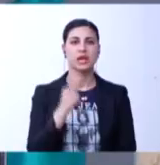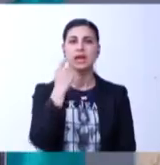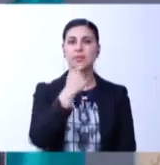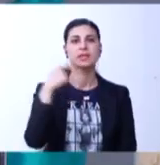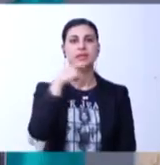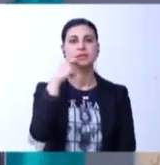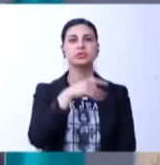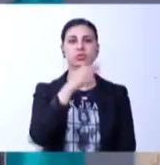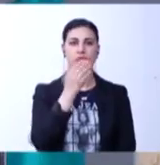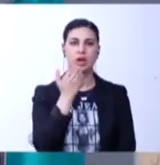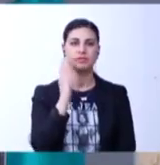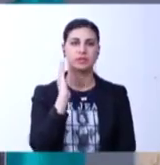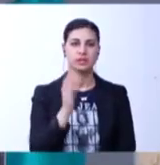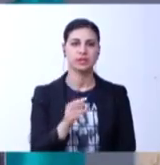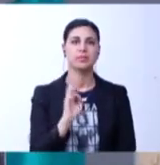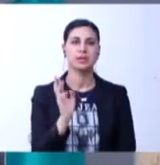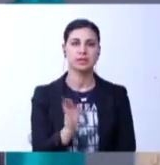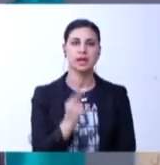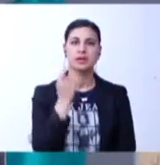კბილის გაწმენდაც უფრო ადვილი იქნება და